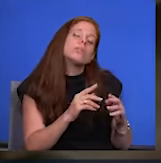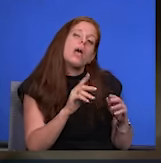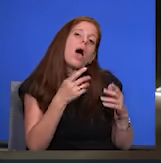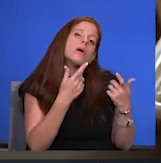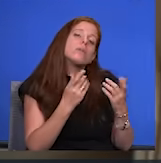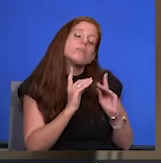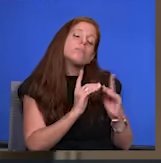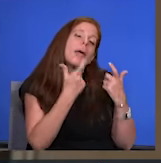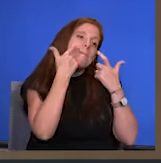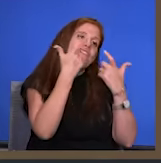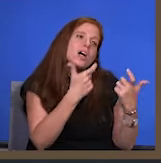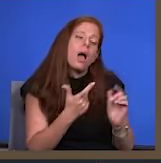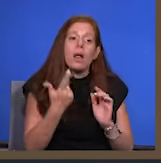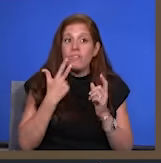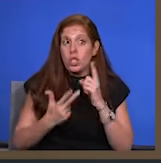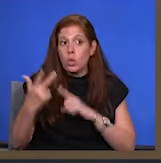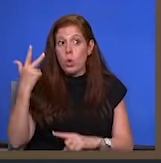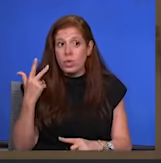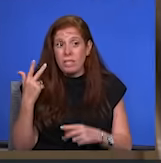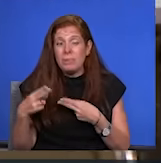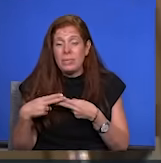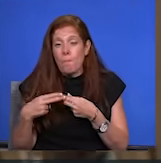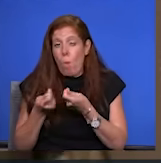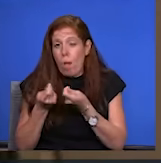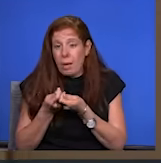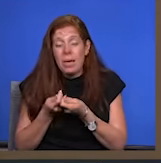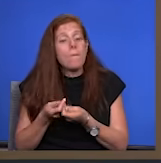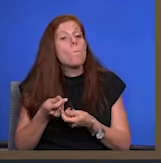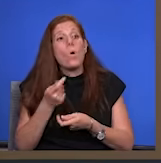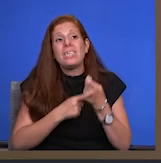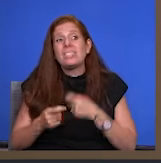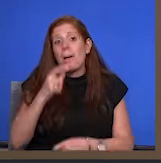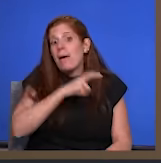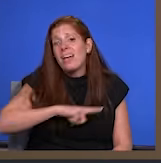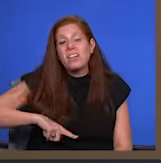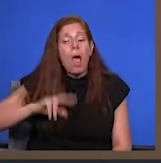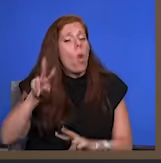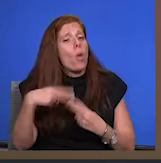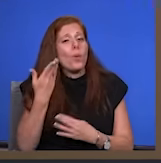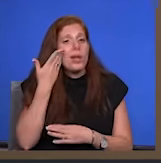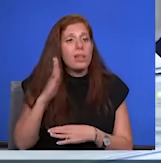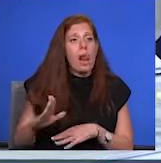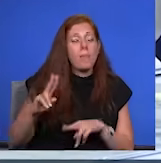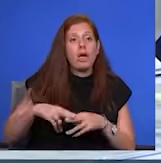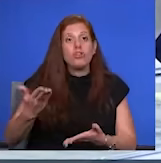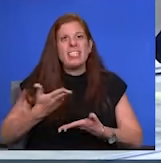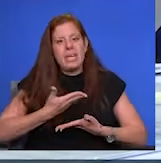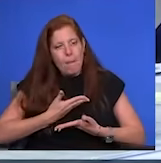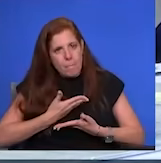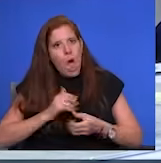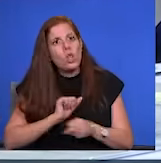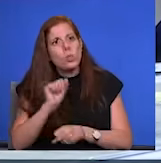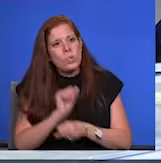לפני 3 שנים סמוך למגעים לאותה עסקה, גם בעירייה כבר לא יכלו להתעלם, לאחר שהתקבלה תלונה רשמית ועלה חשד